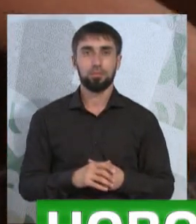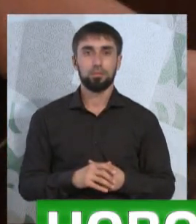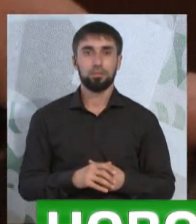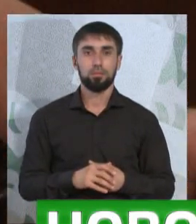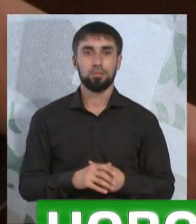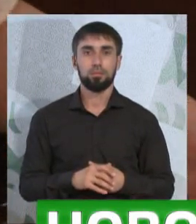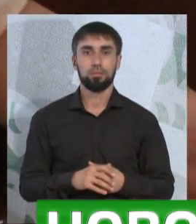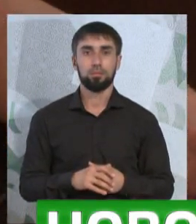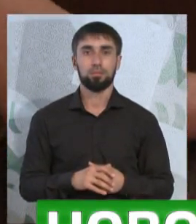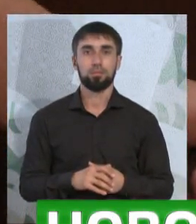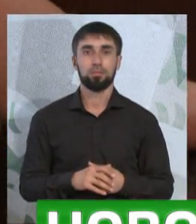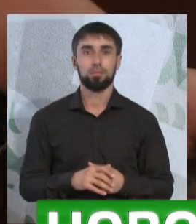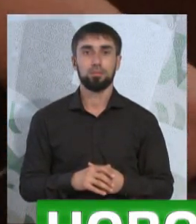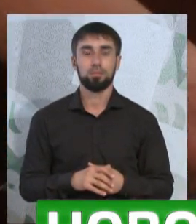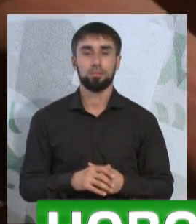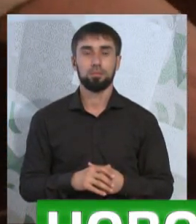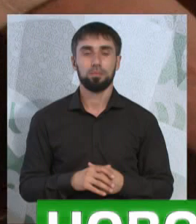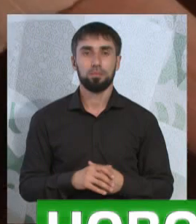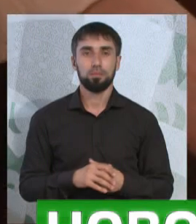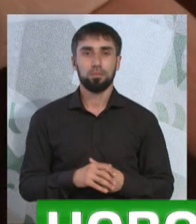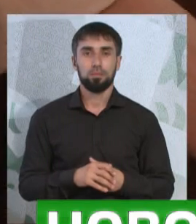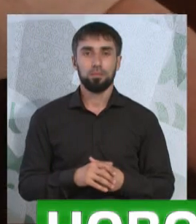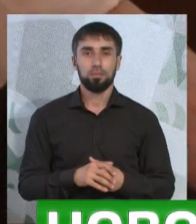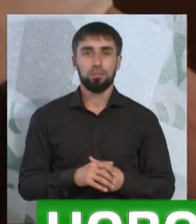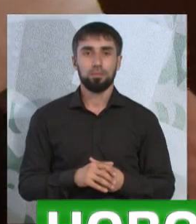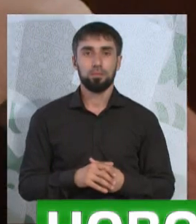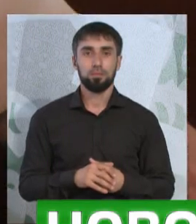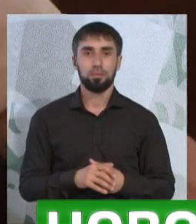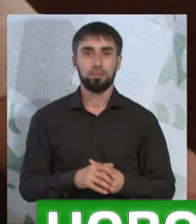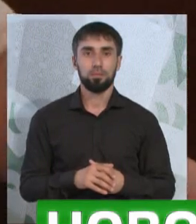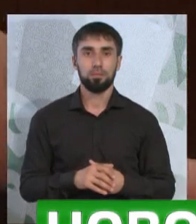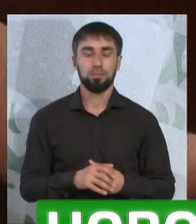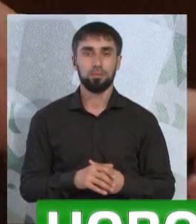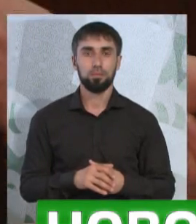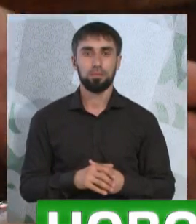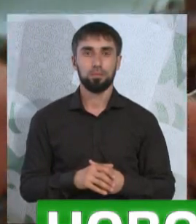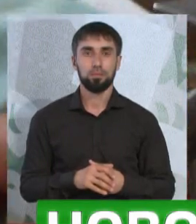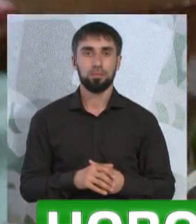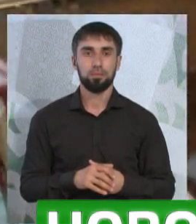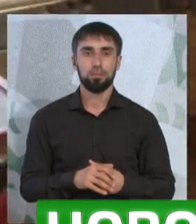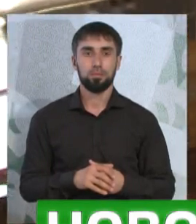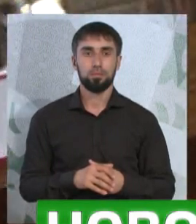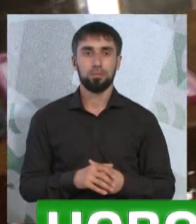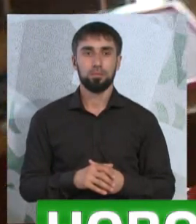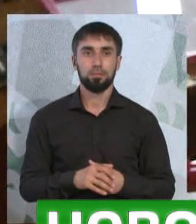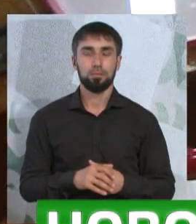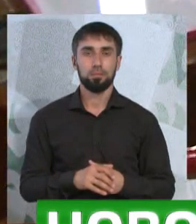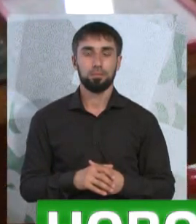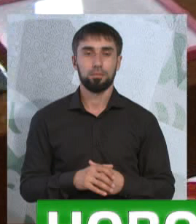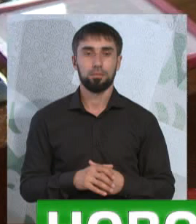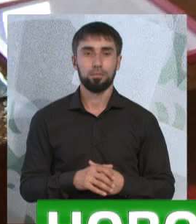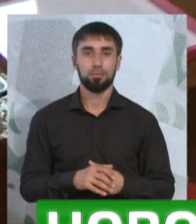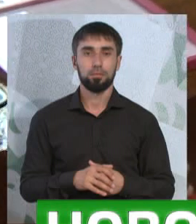долговечный. Вот так вот, вращением колеса. Аккуратненько надели мы ремешок. Теперь